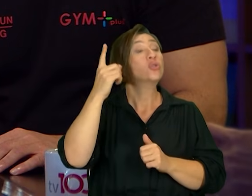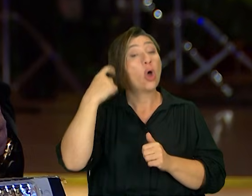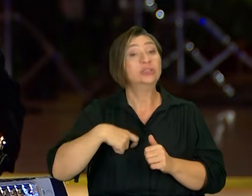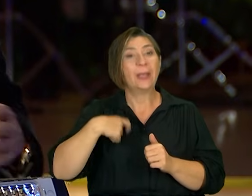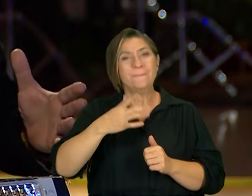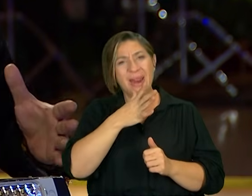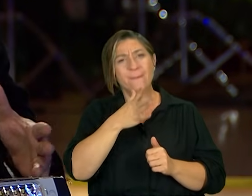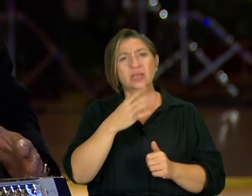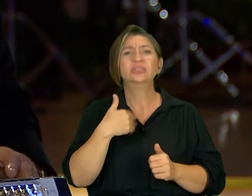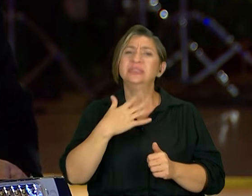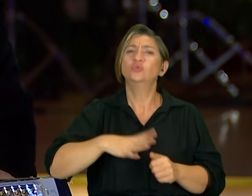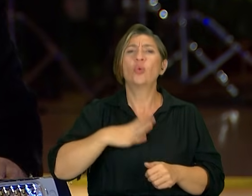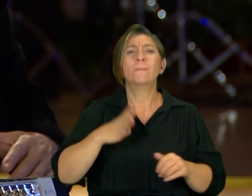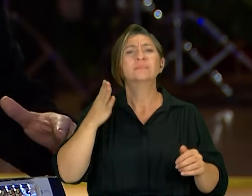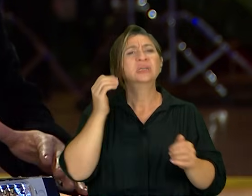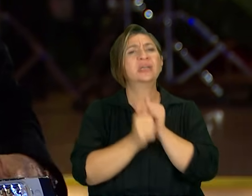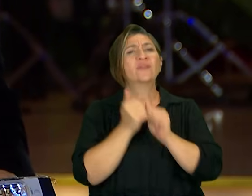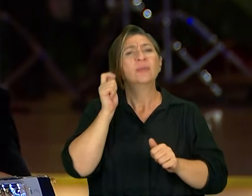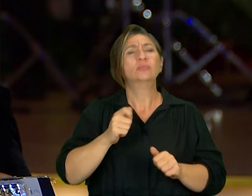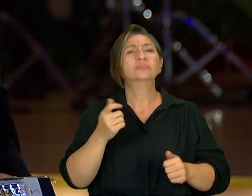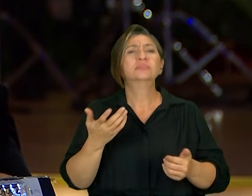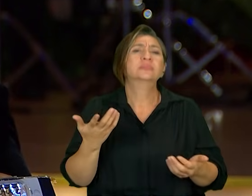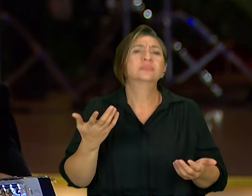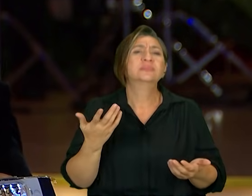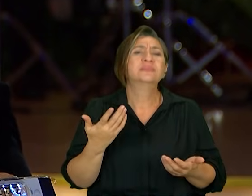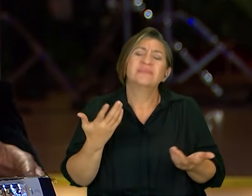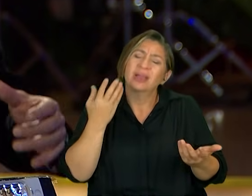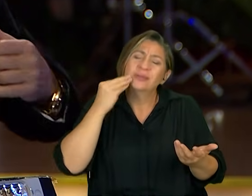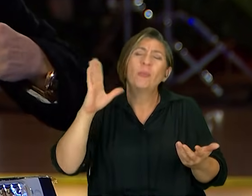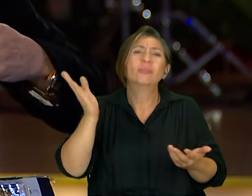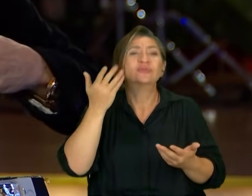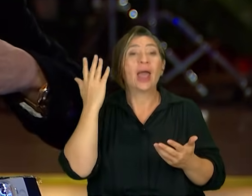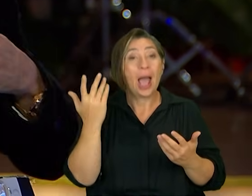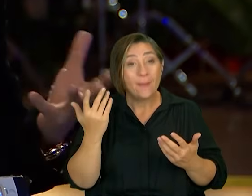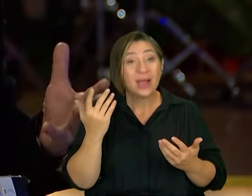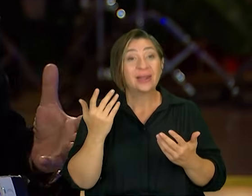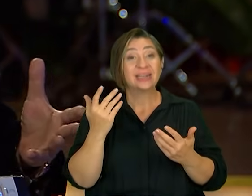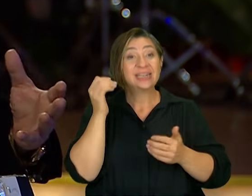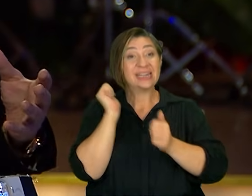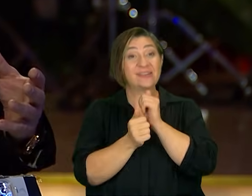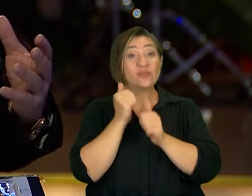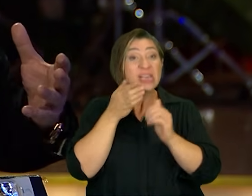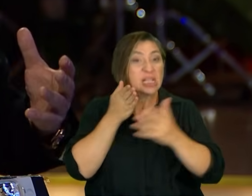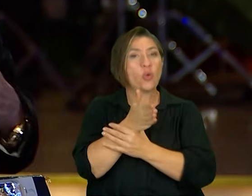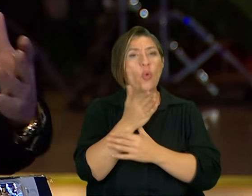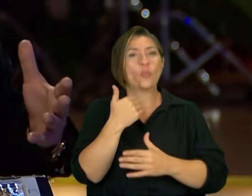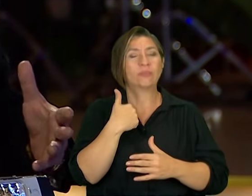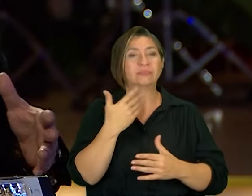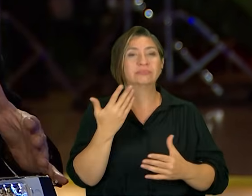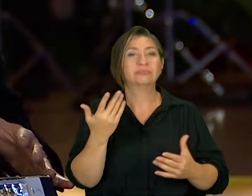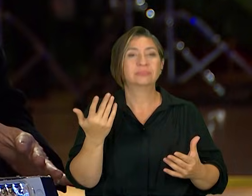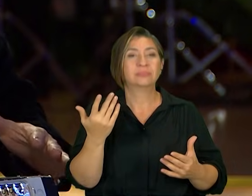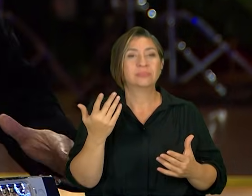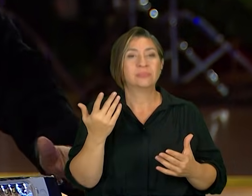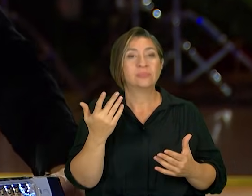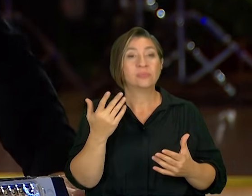özellikle karışıyorum. Canım istiyor. Dayanamıyorum. Kompleksli miyim neyim boş ver. Ama kavgaya karışıyorum. Giriyorum yani